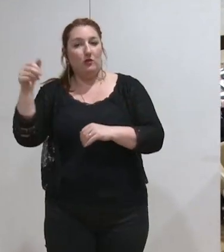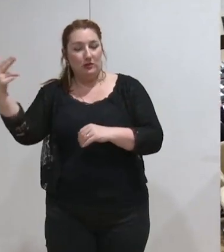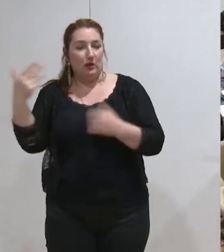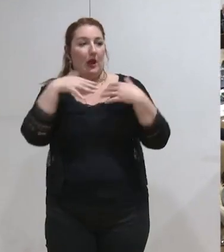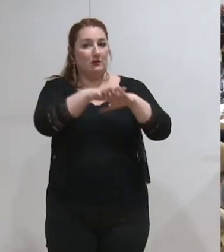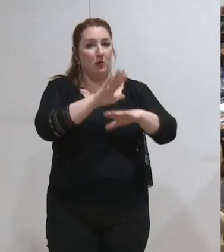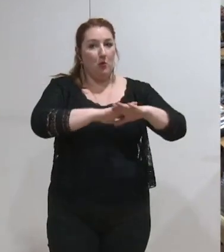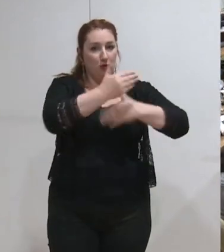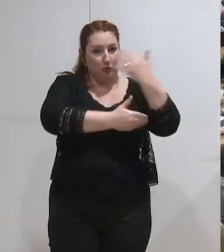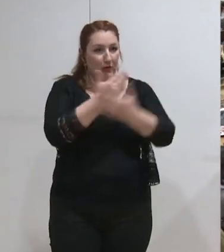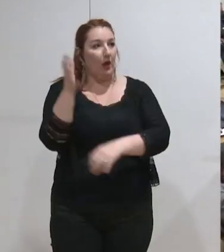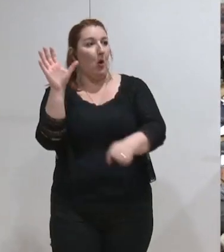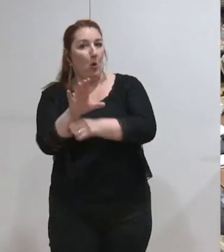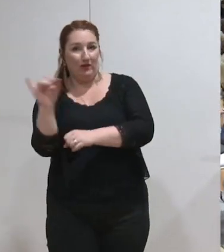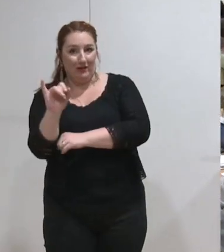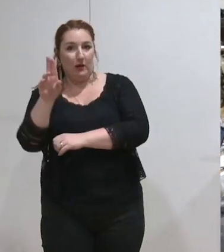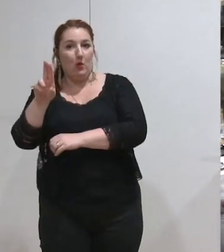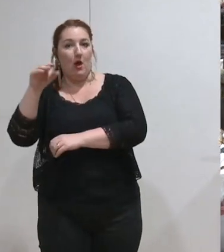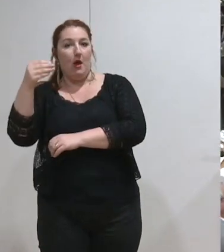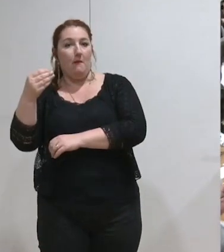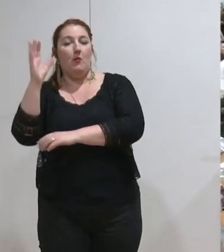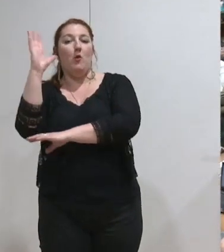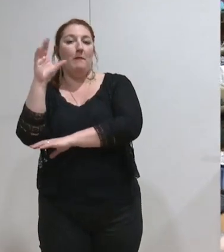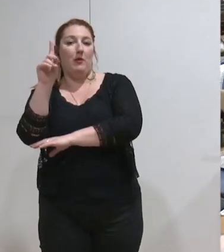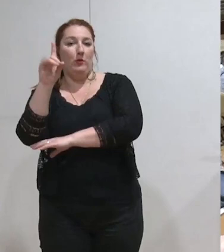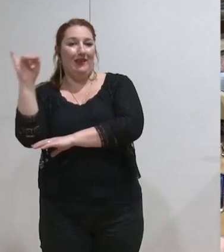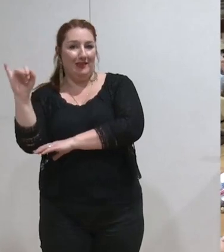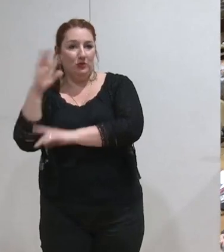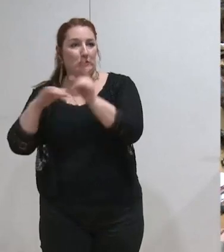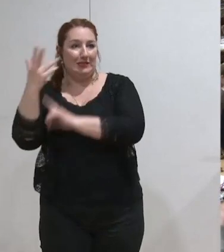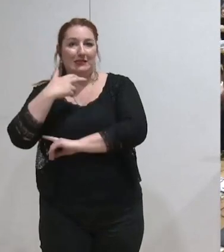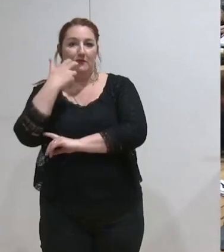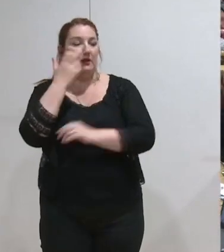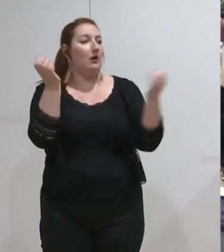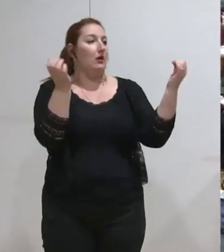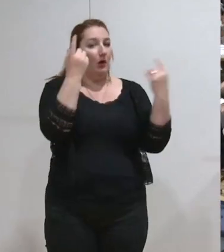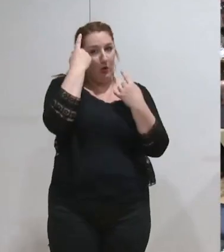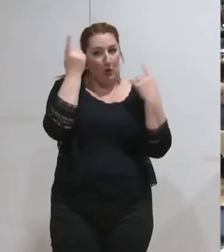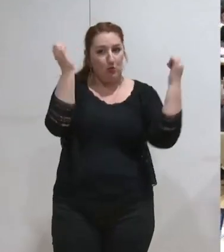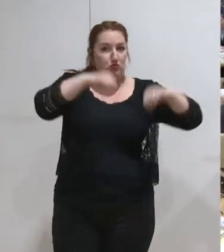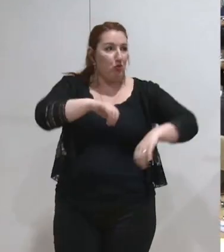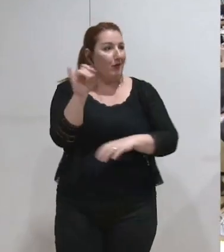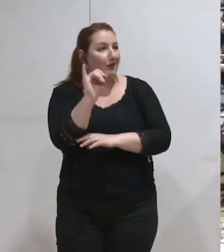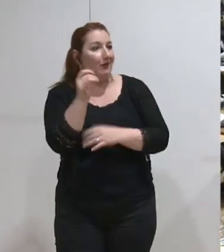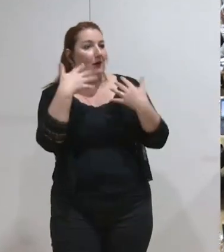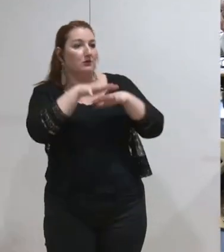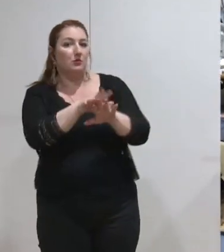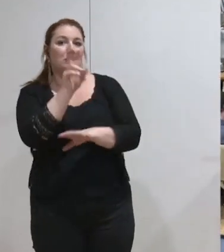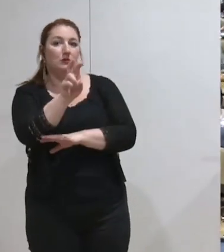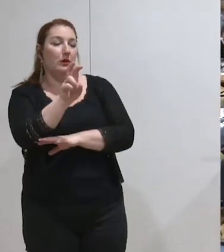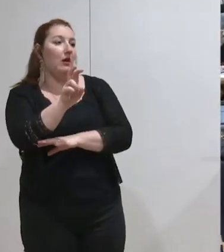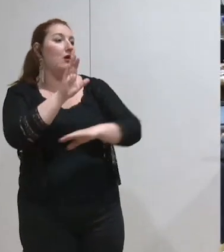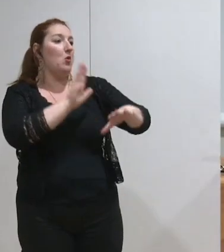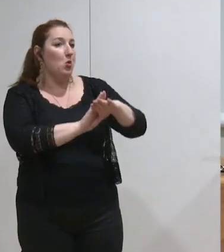progrès qui vote contre le groupe umpudi société civile qui qui vote pour rassemblement citoyen de la gauche et des